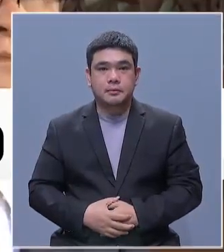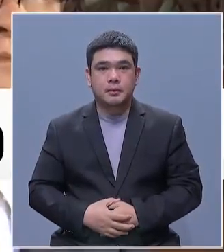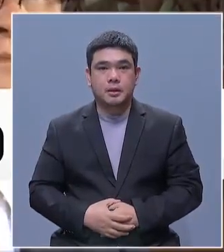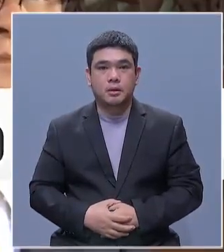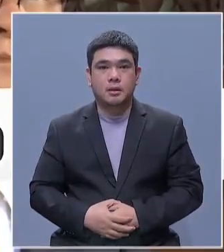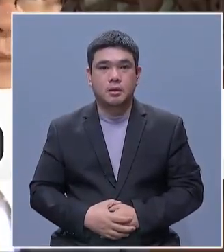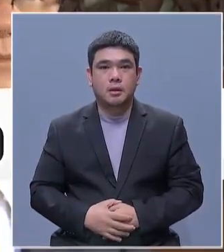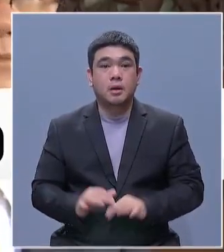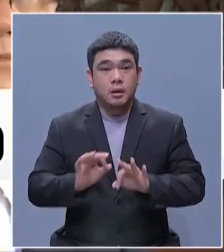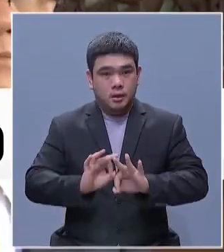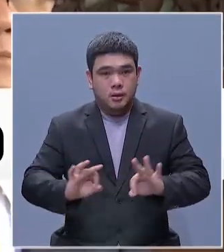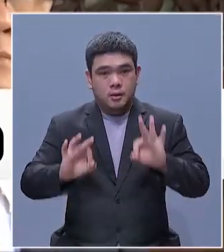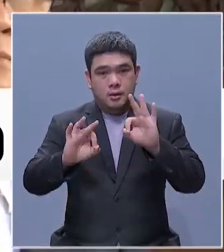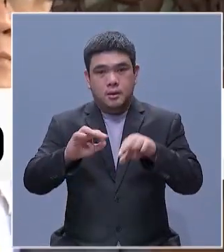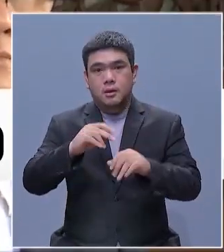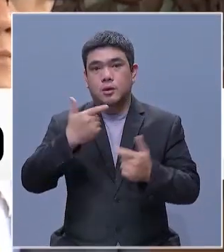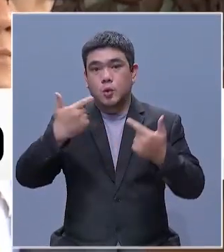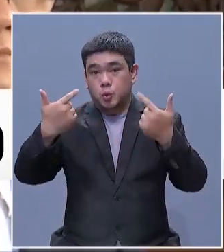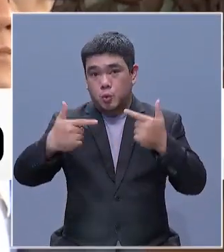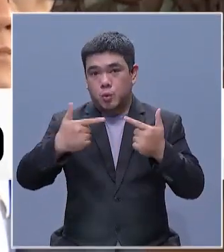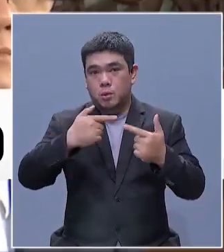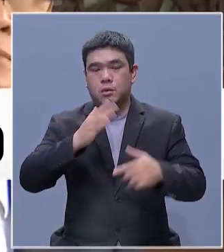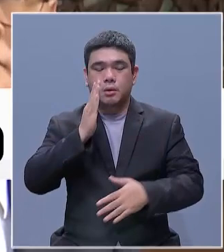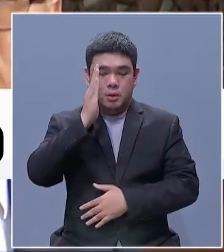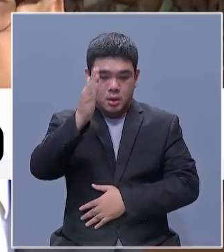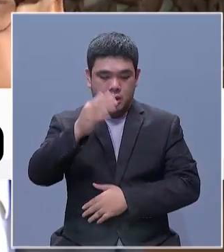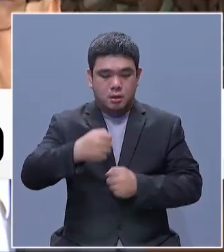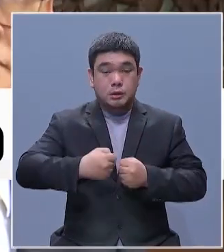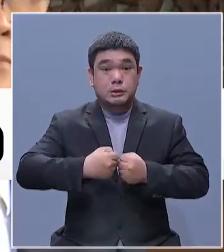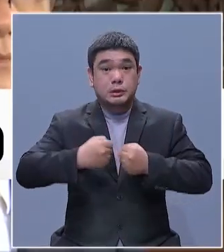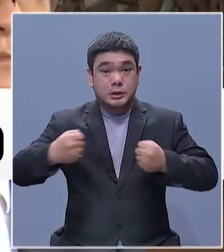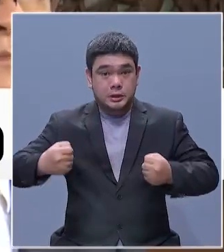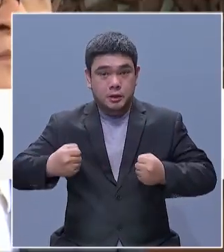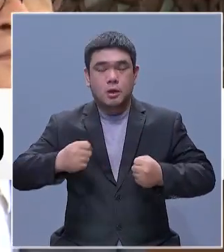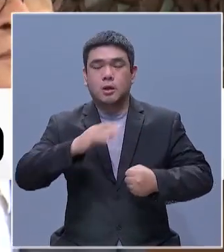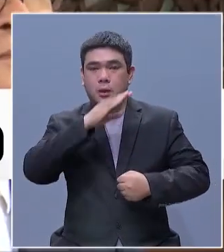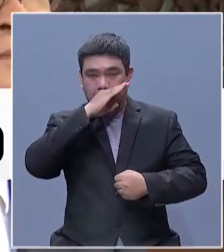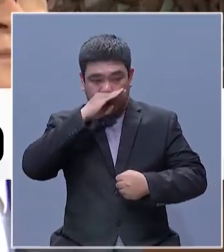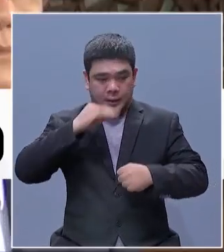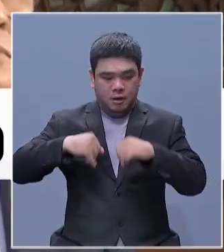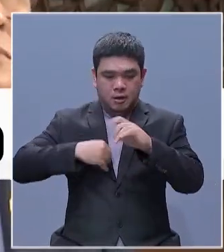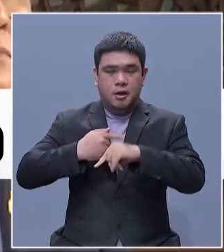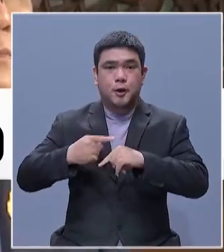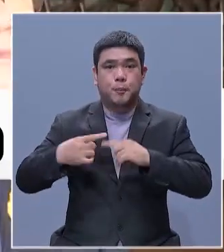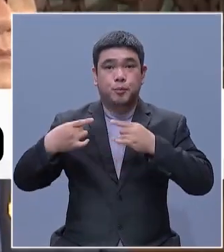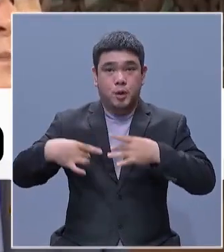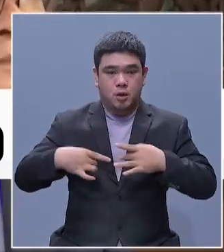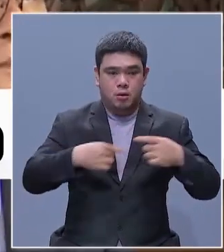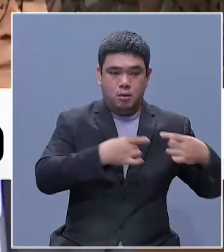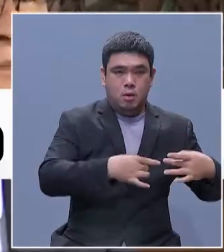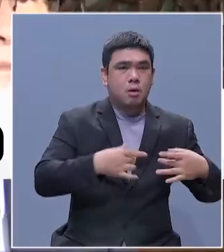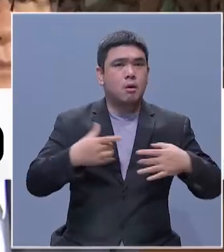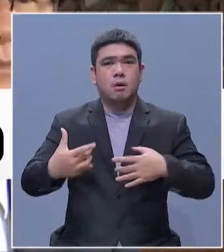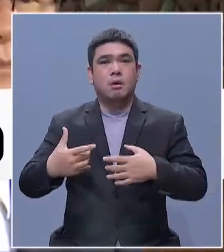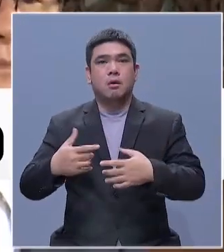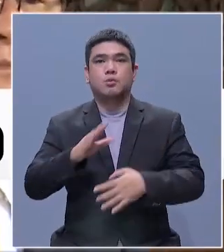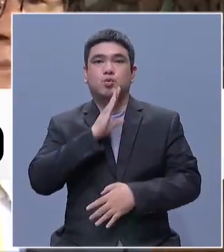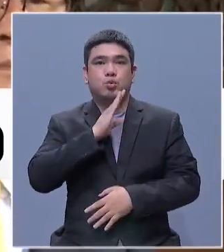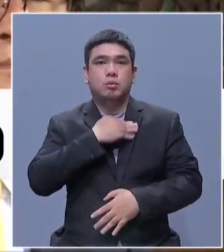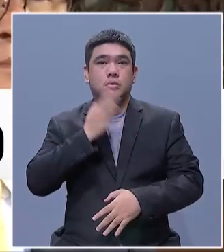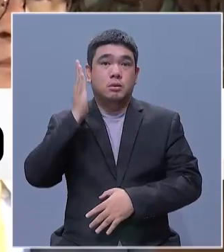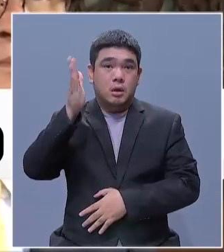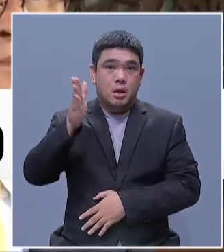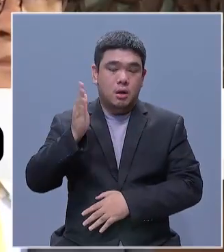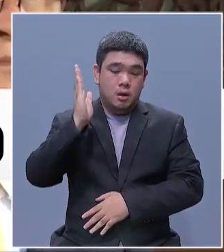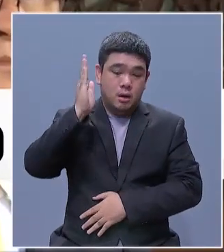สาระสำคัญก็คือว่าสงครามมีแนวโน้มว่าจะขยายวงกว้างไม่ใช่แค่ระหว่างคู่ขัดแย้ง2คนนะครับจะขยายวงกว้าง